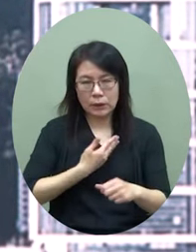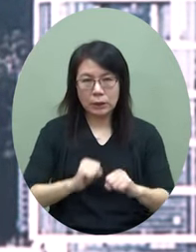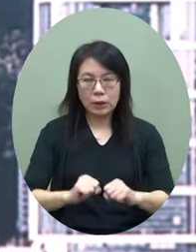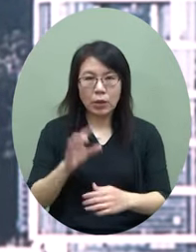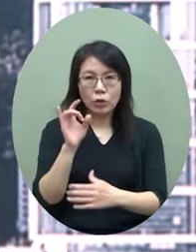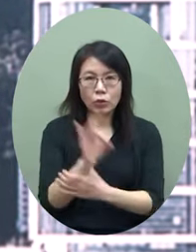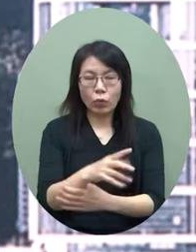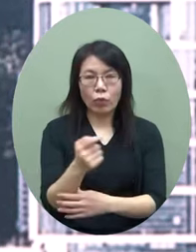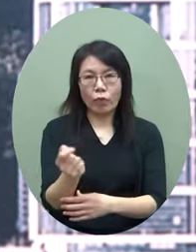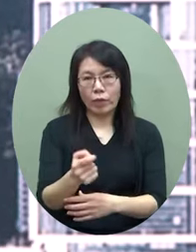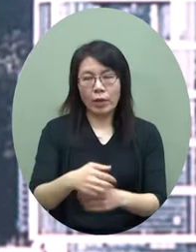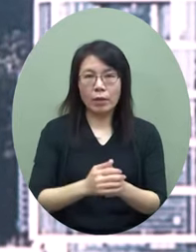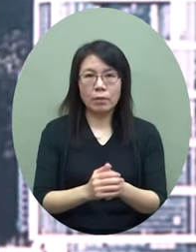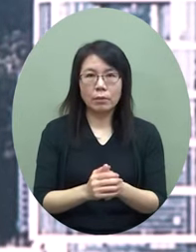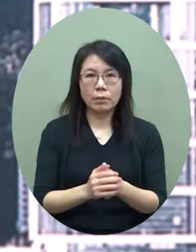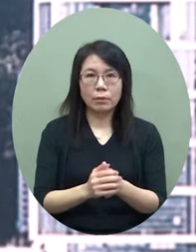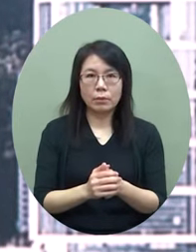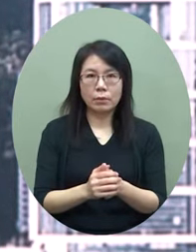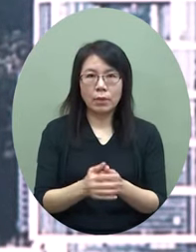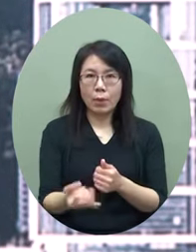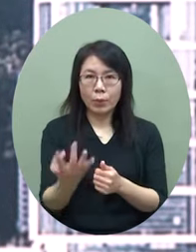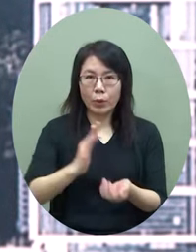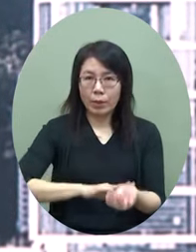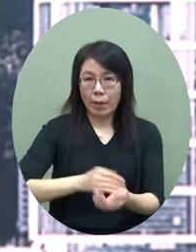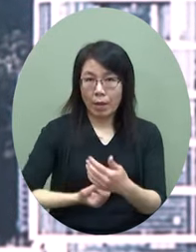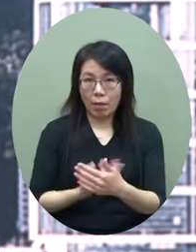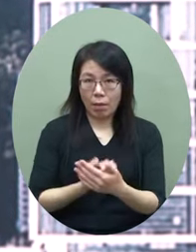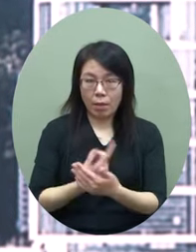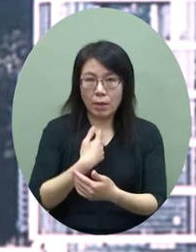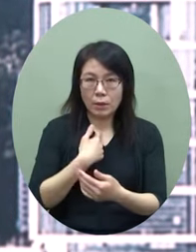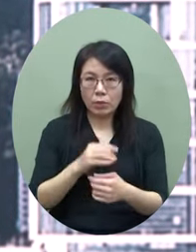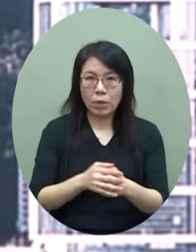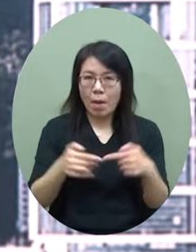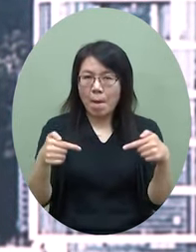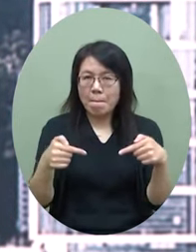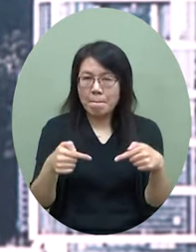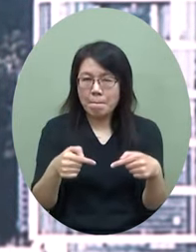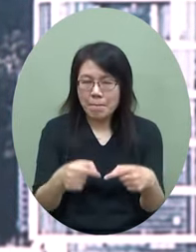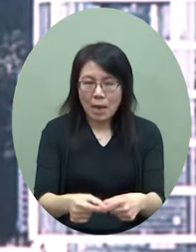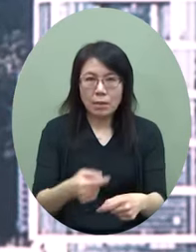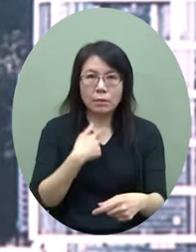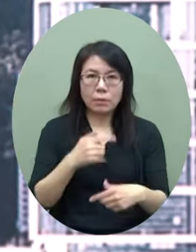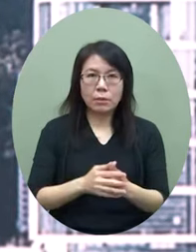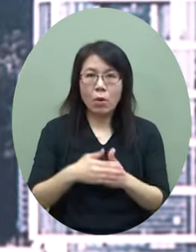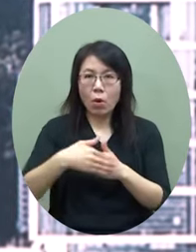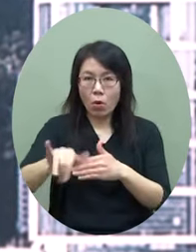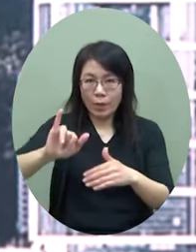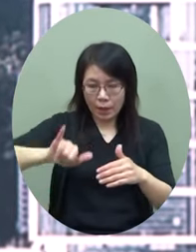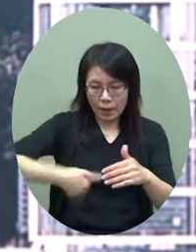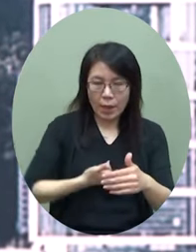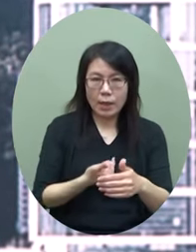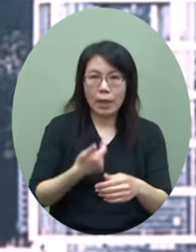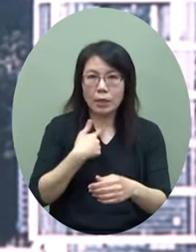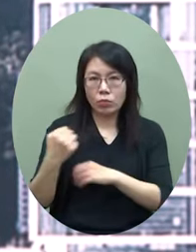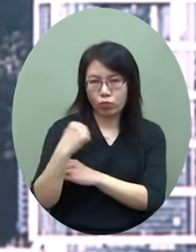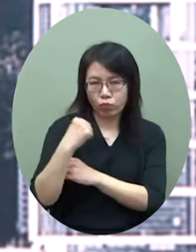尽快是将这些本利的个案是按到最低因为外面输入我们都已经尽